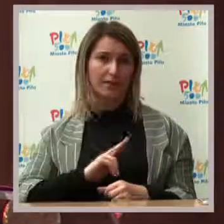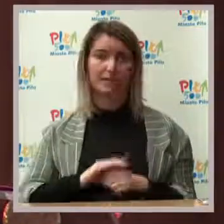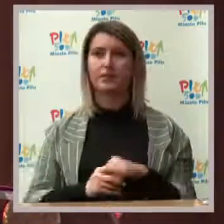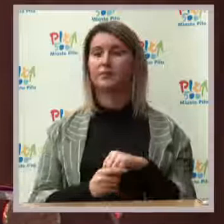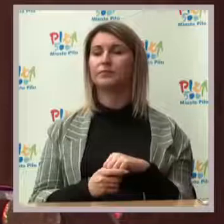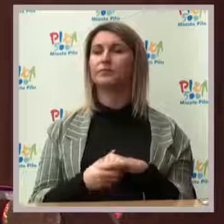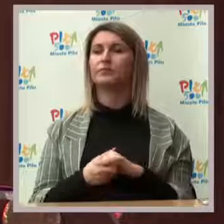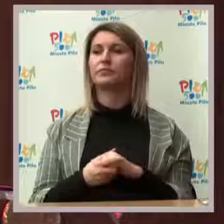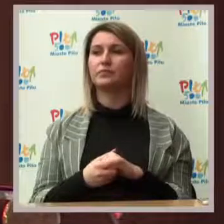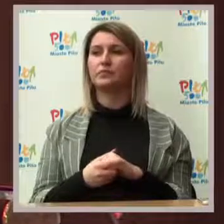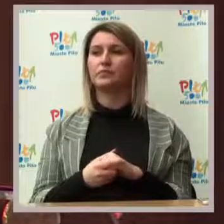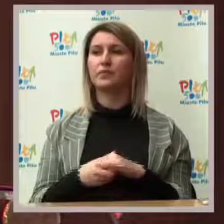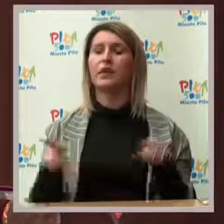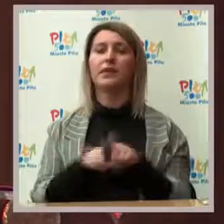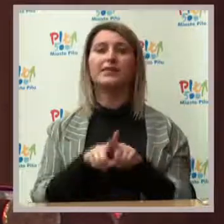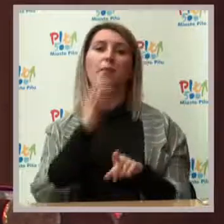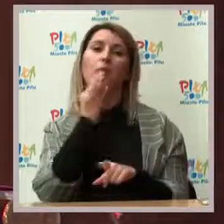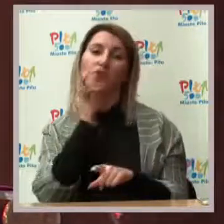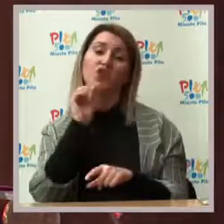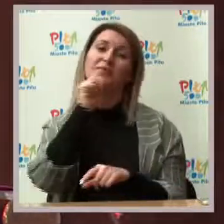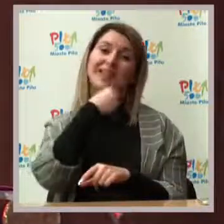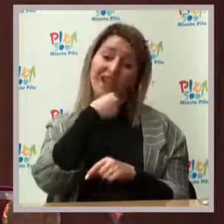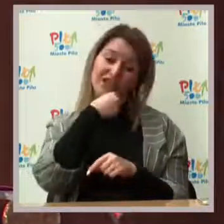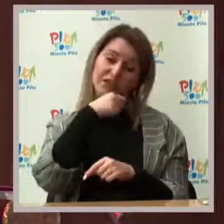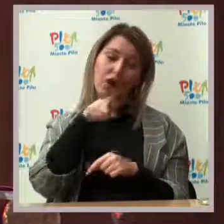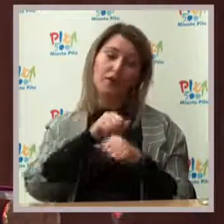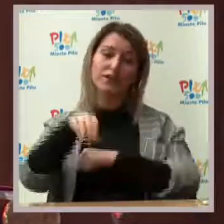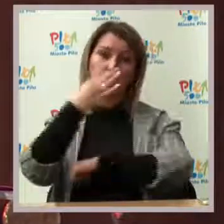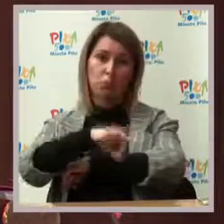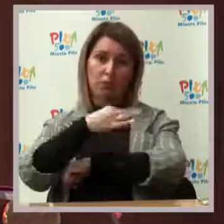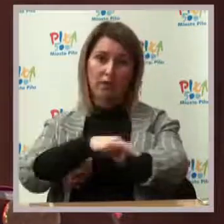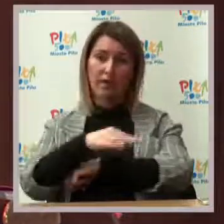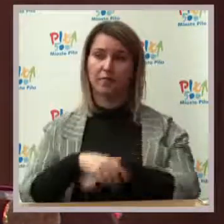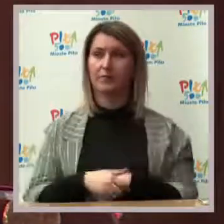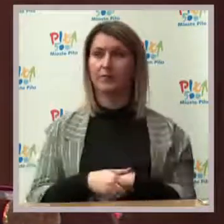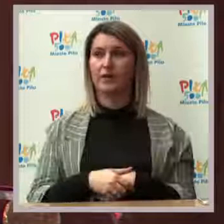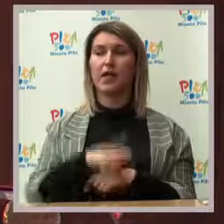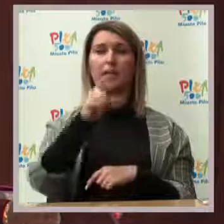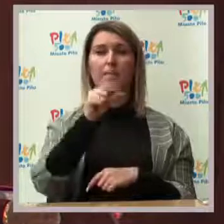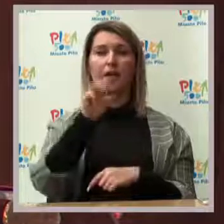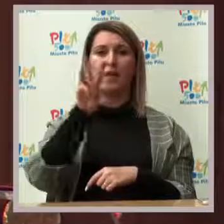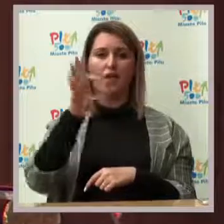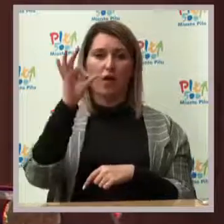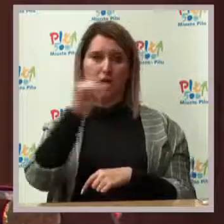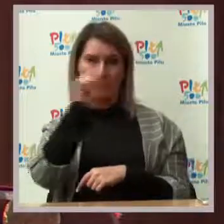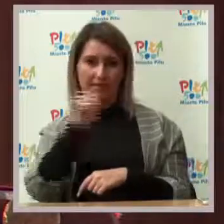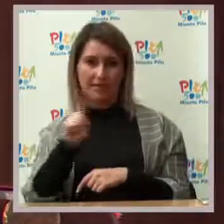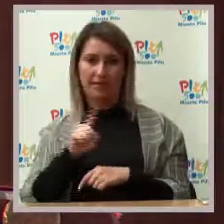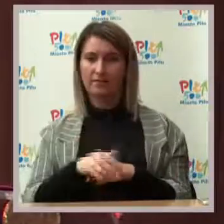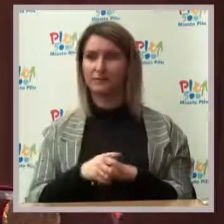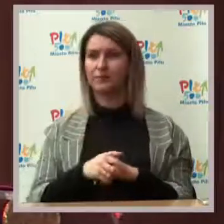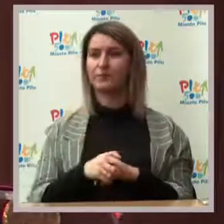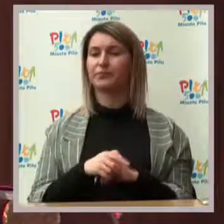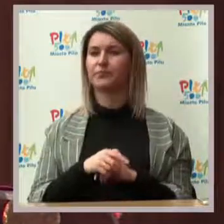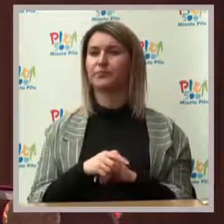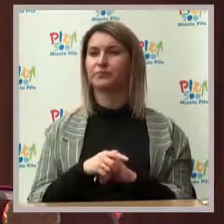i również z młodzieżą starszą, czyli studentami Państwowej Wyższej Szkoły Zawodowej. Zatem to